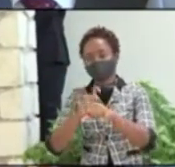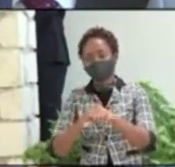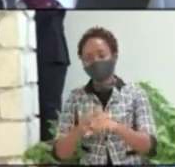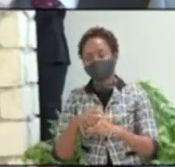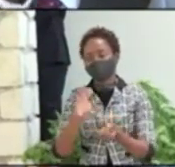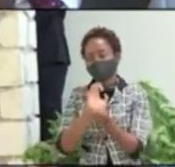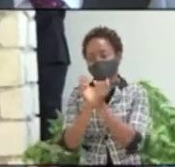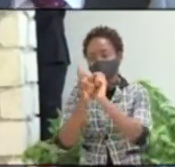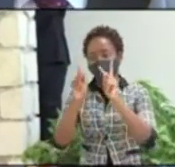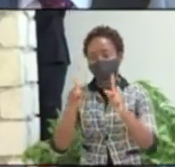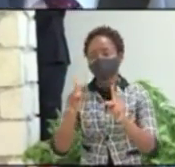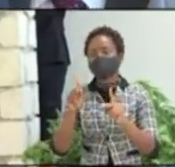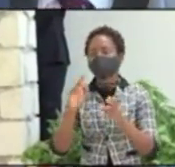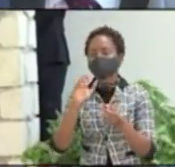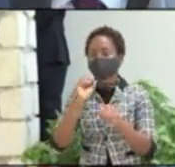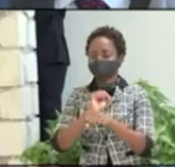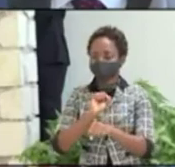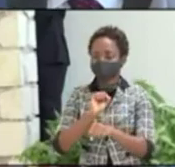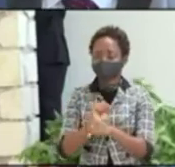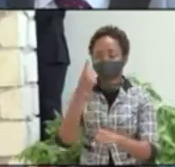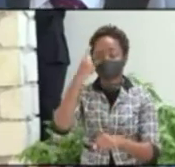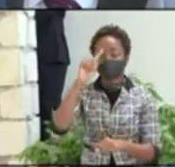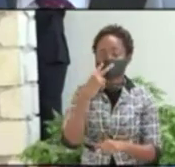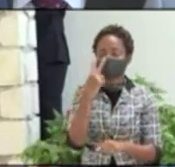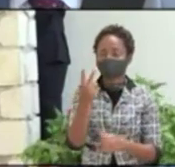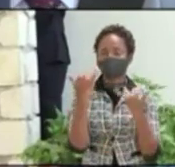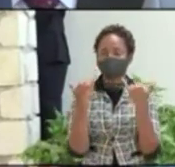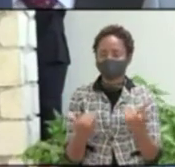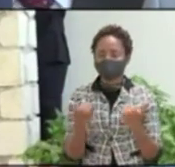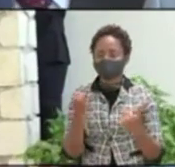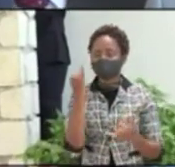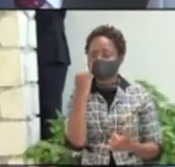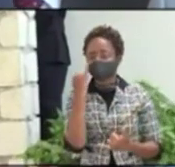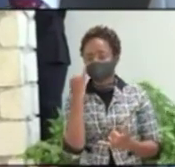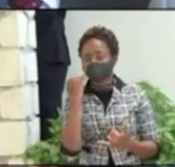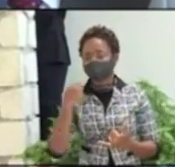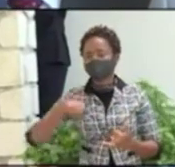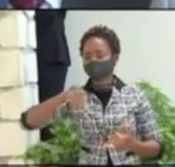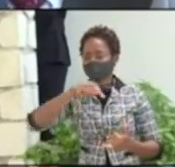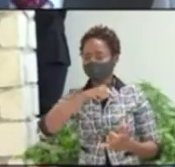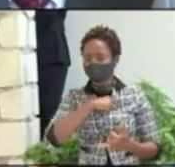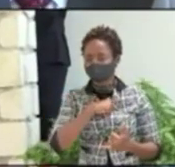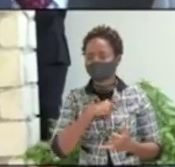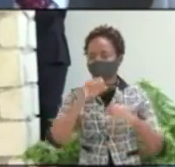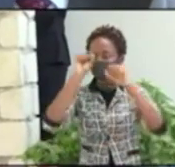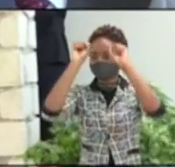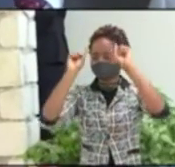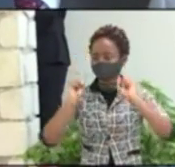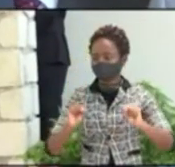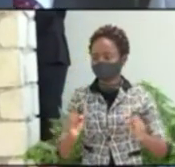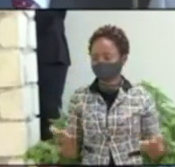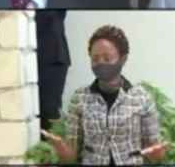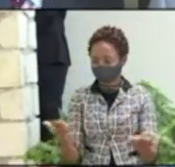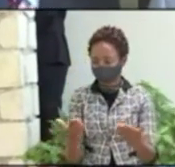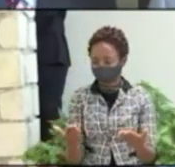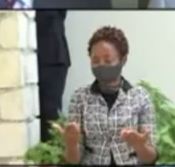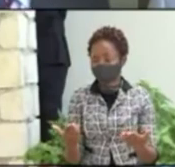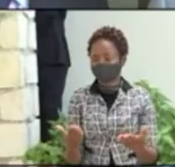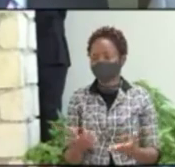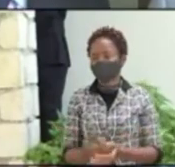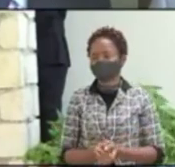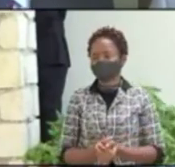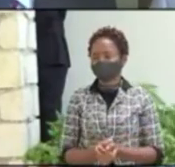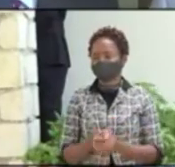me dis, nous-mêmes, nous travaillons pour nous. Kounia, si nous mettons un système en place qui permet